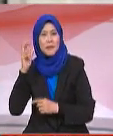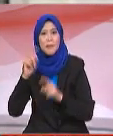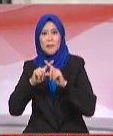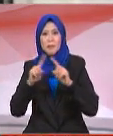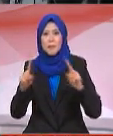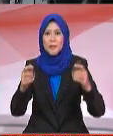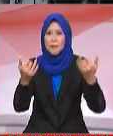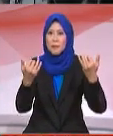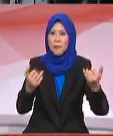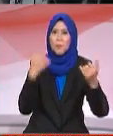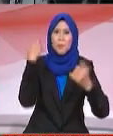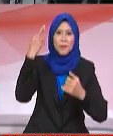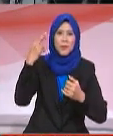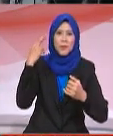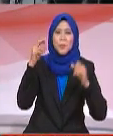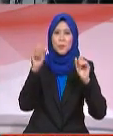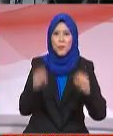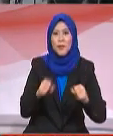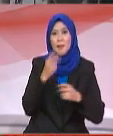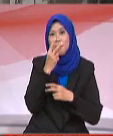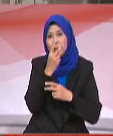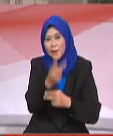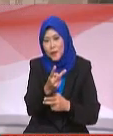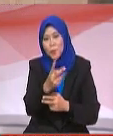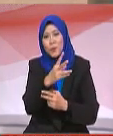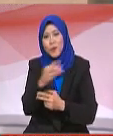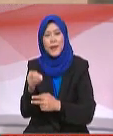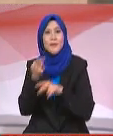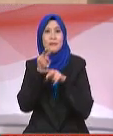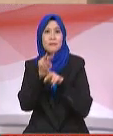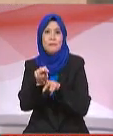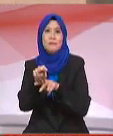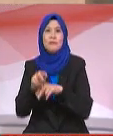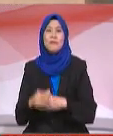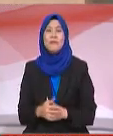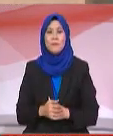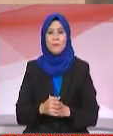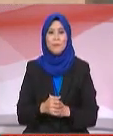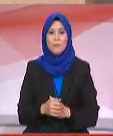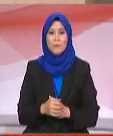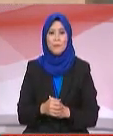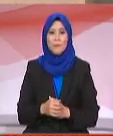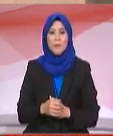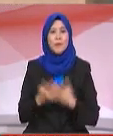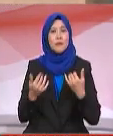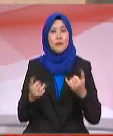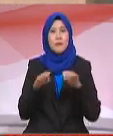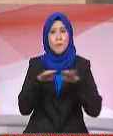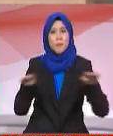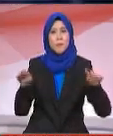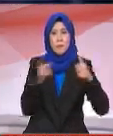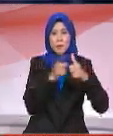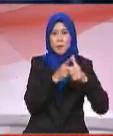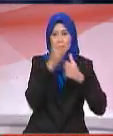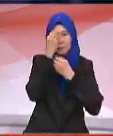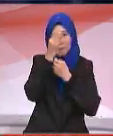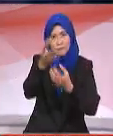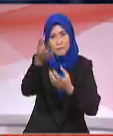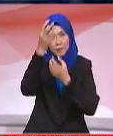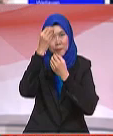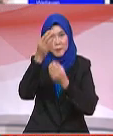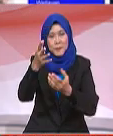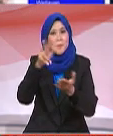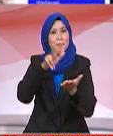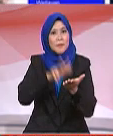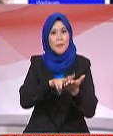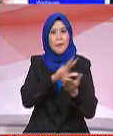kini radio juga boleh dilihat dan ditonton. Johor FM adalah platform utama dan relevan dalam penyampaian maklumat yang